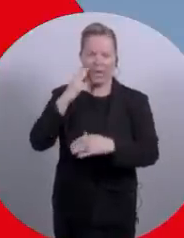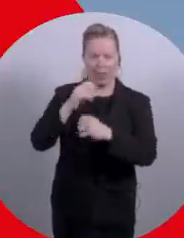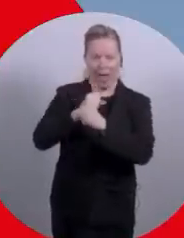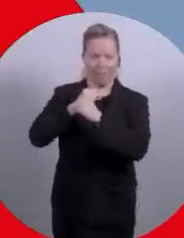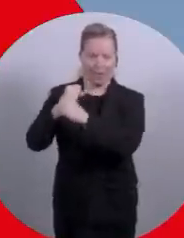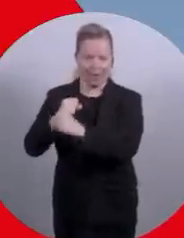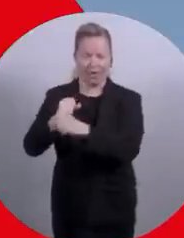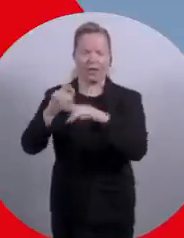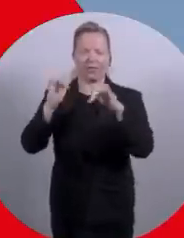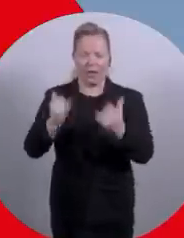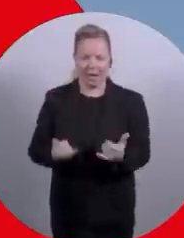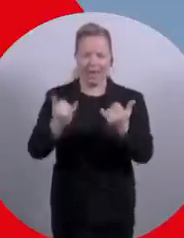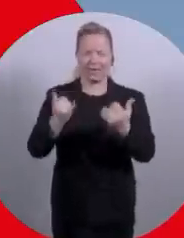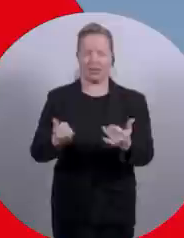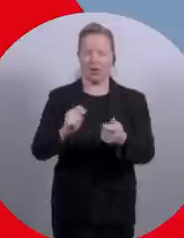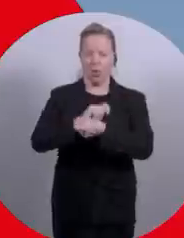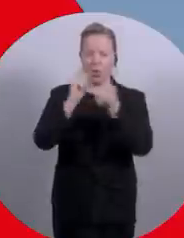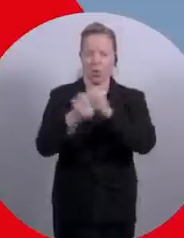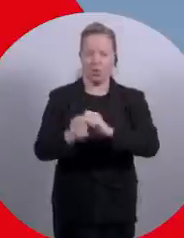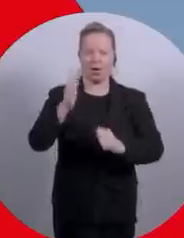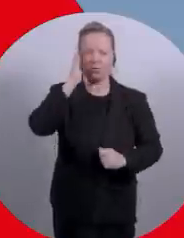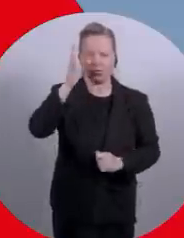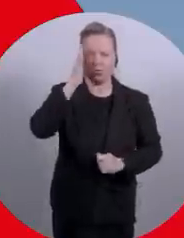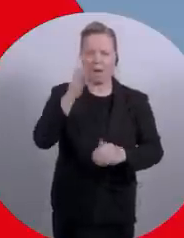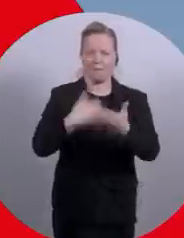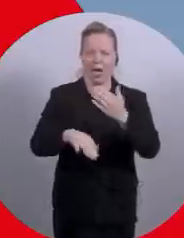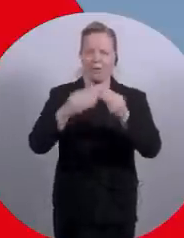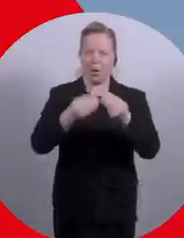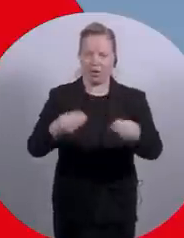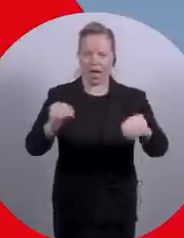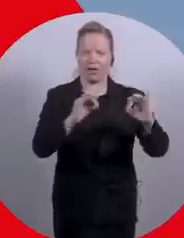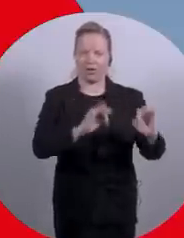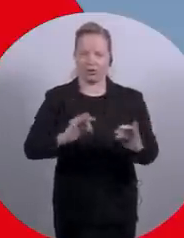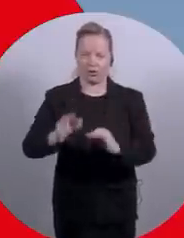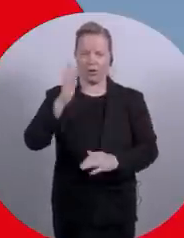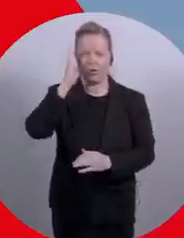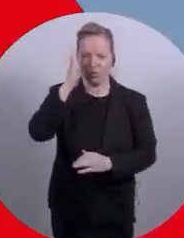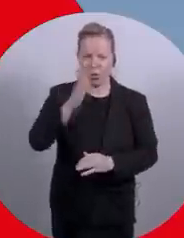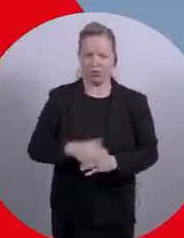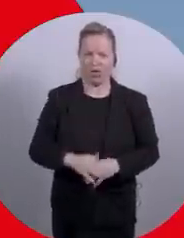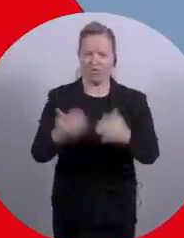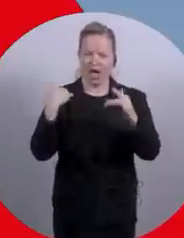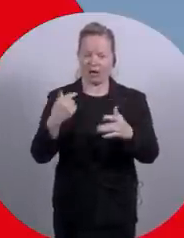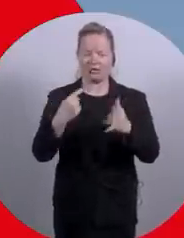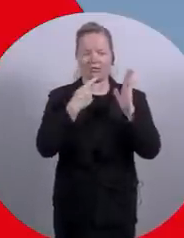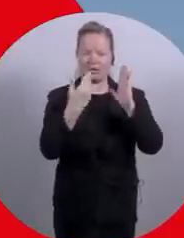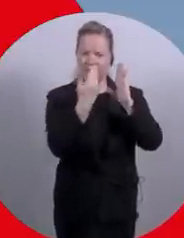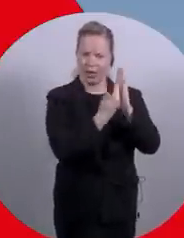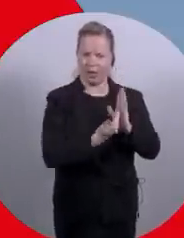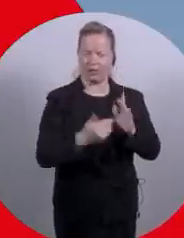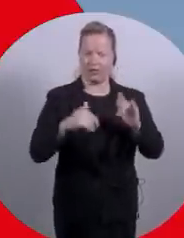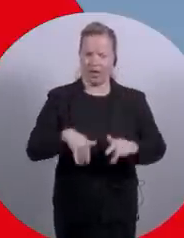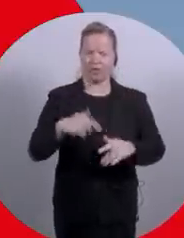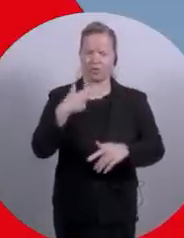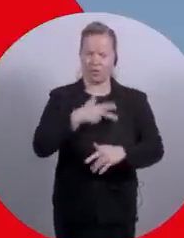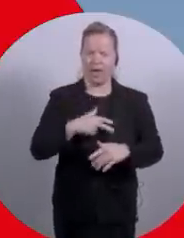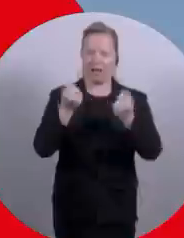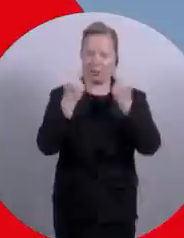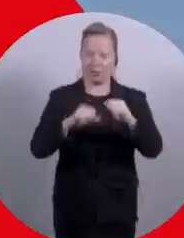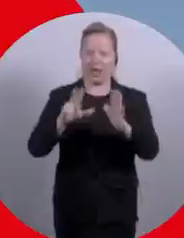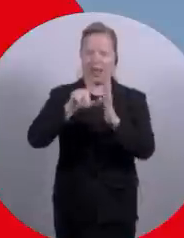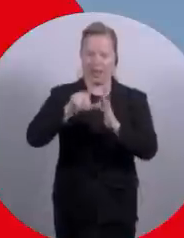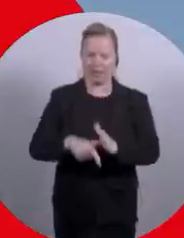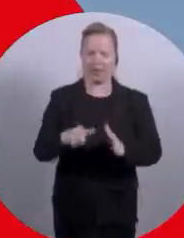industriezukunft bewältigt haben das war das Statement der Sozialdemokratie in Linz dass wir nicht aufgeben dass wir weiterhin